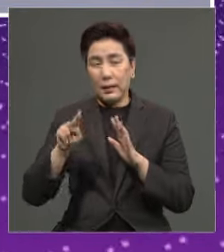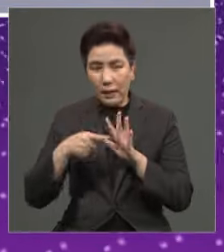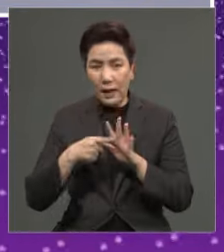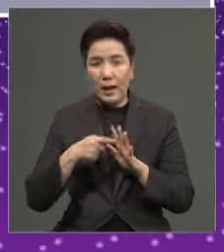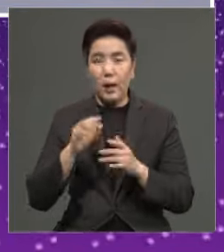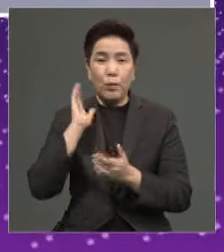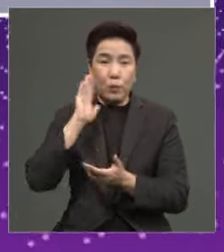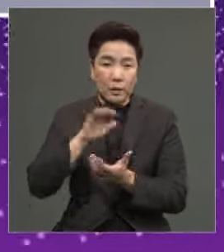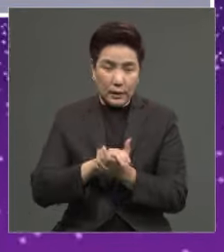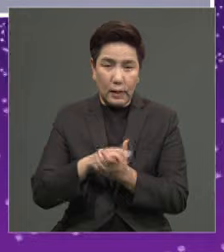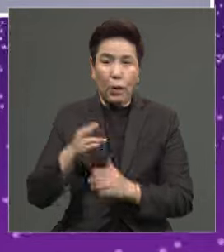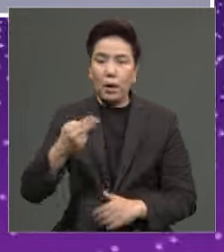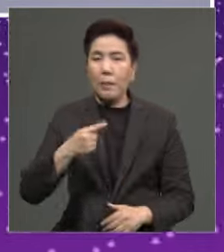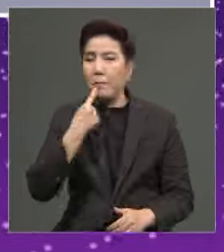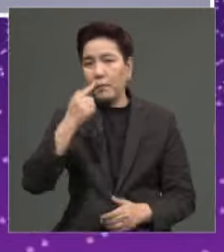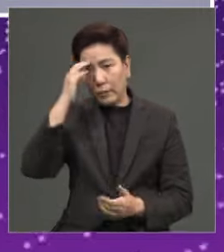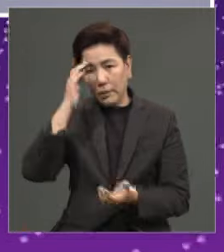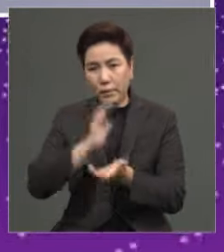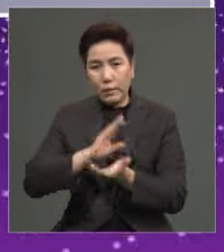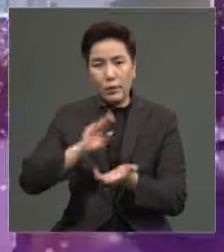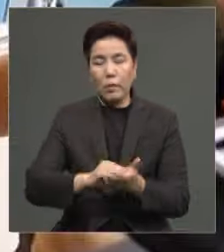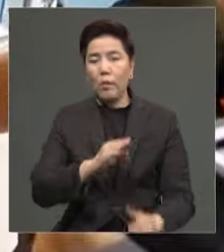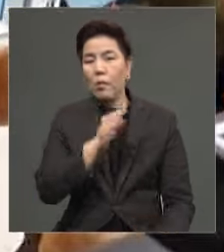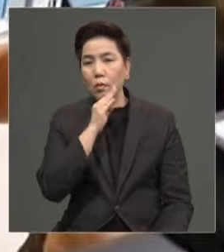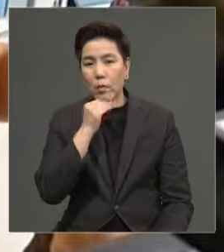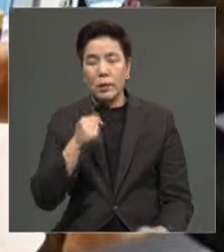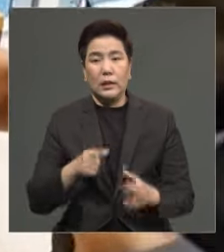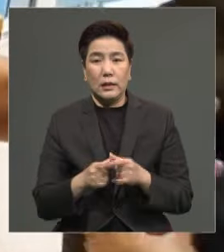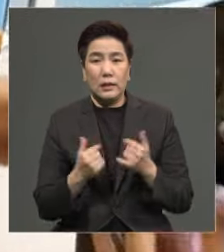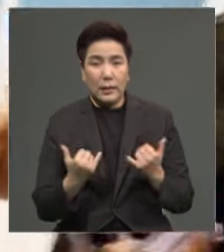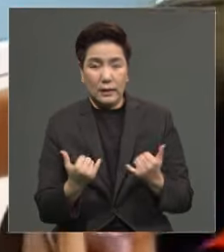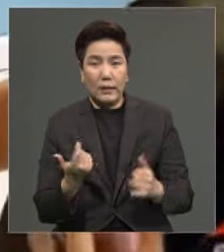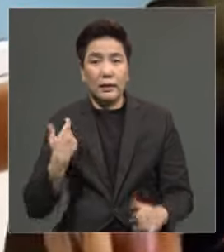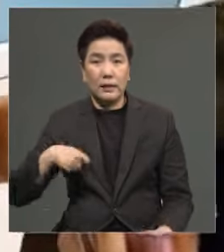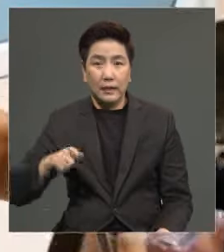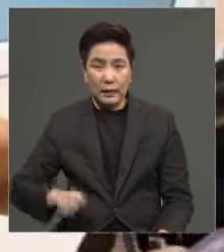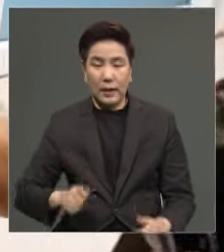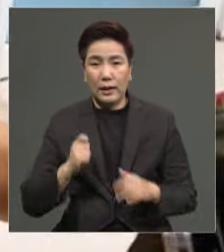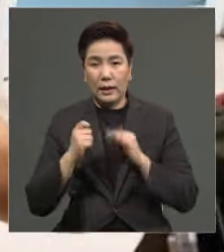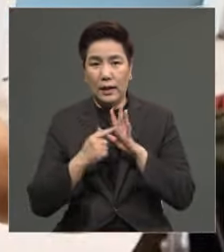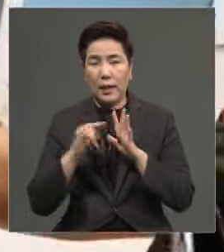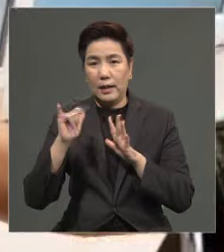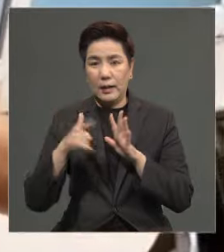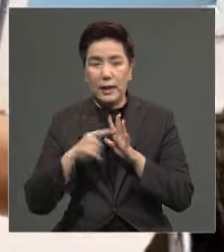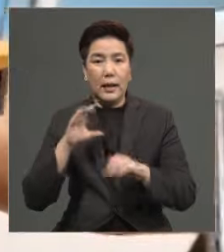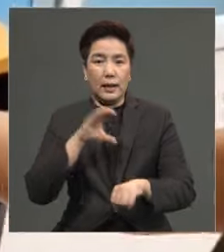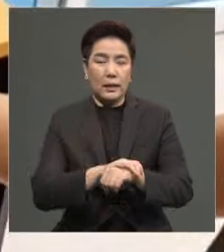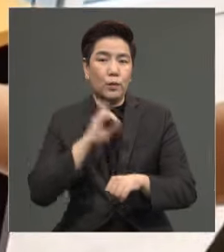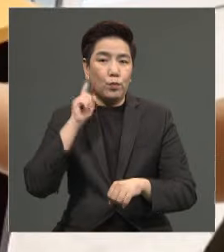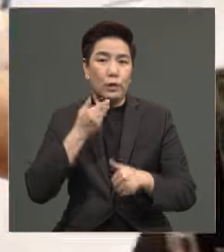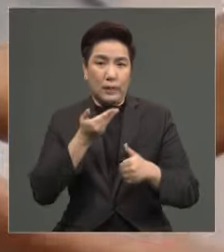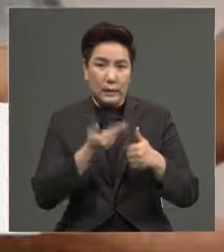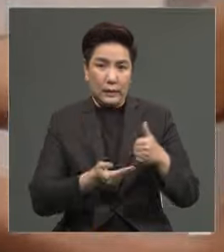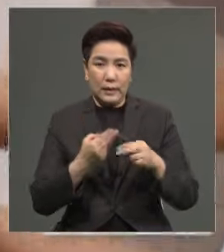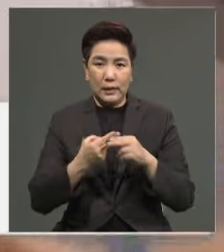ฮะในข้อหาแจ้งความเท็จไปดูรายละเอียดคดีนี้กันหน่อยนะฮะคดีนี้ครับทางศาลอาญากรุงเทพฯได้ออกหมายจับนางสาวธนัฏฐา